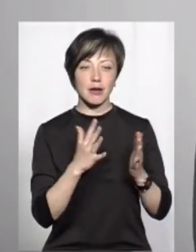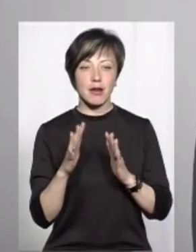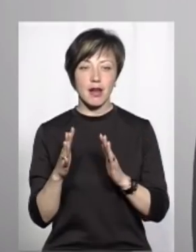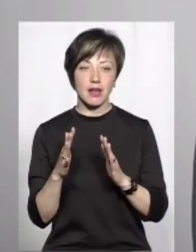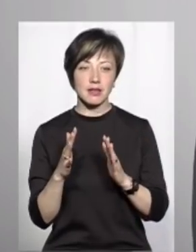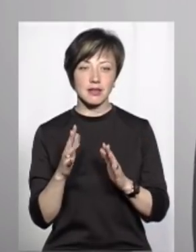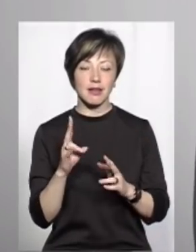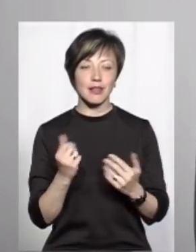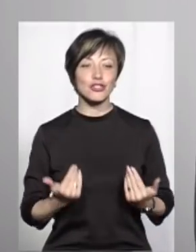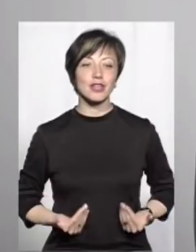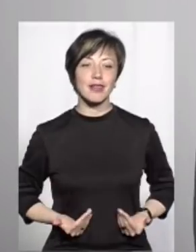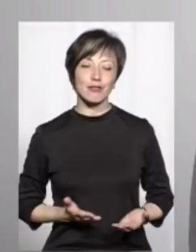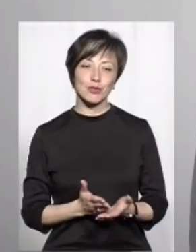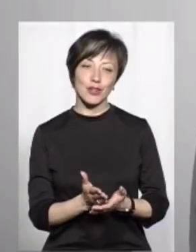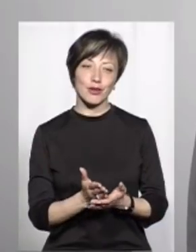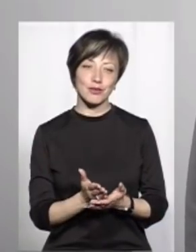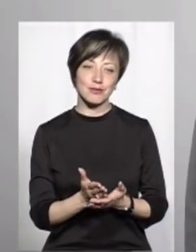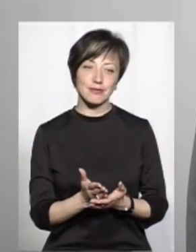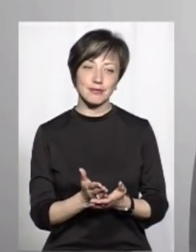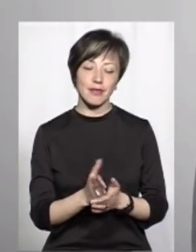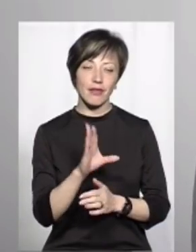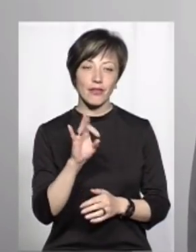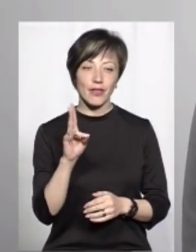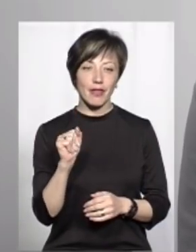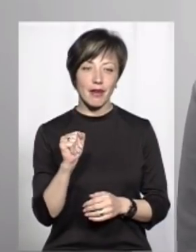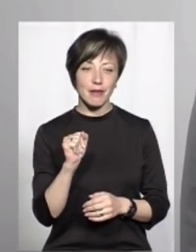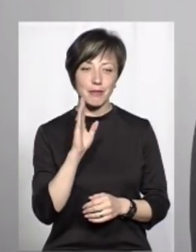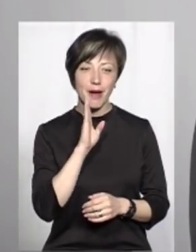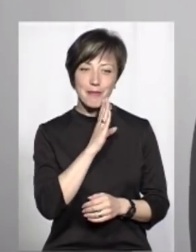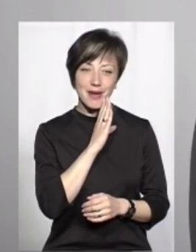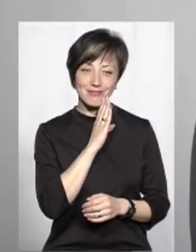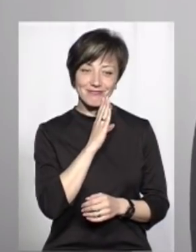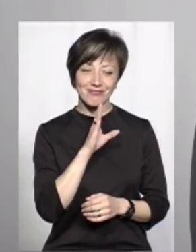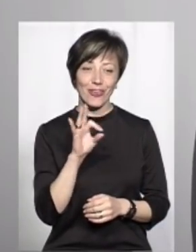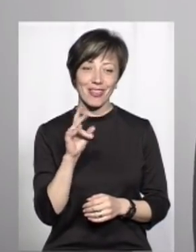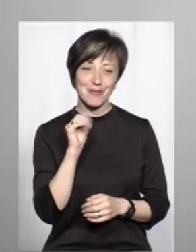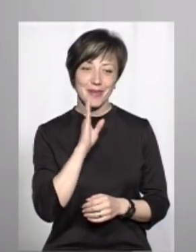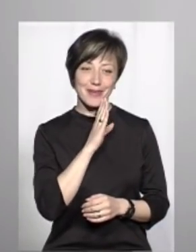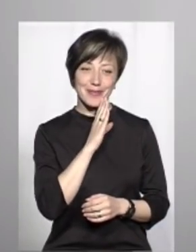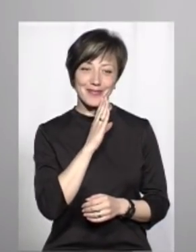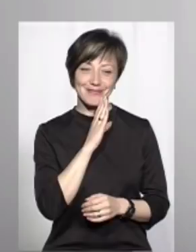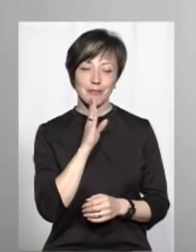на життєвому шляху. Вона – мама. Вона мама.